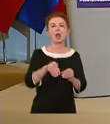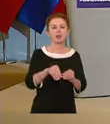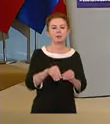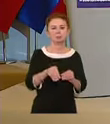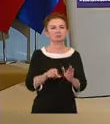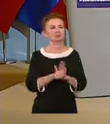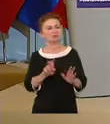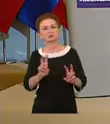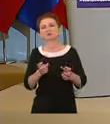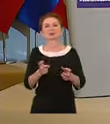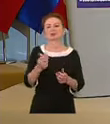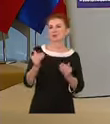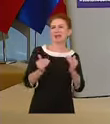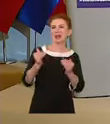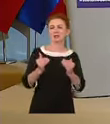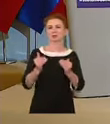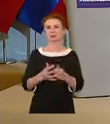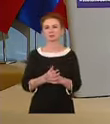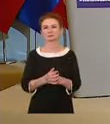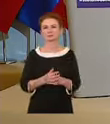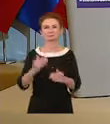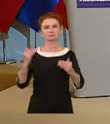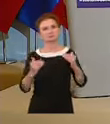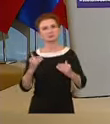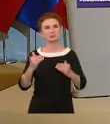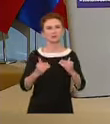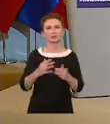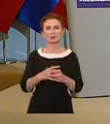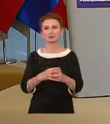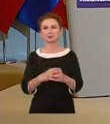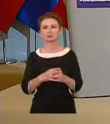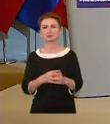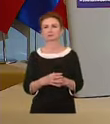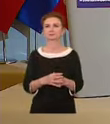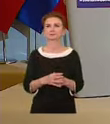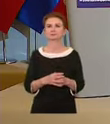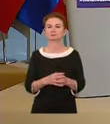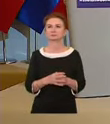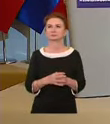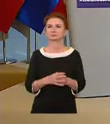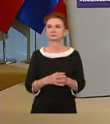czego będą te decyzje w sprawie rozpoczęcia drugiego etapu uzależnione?